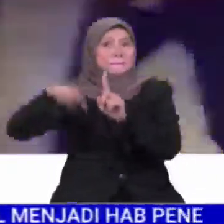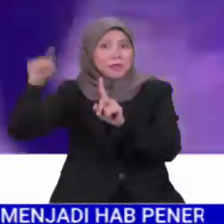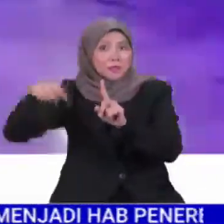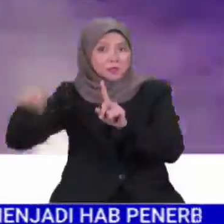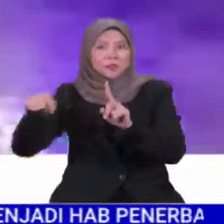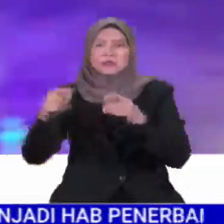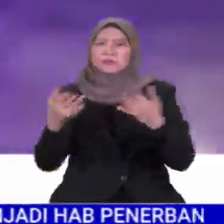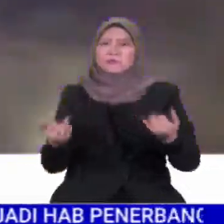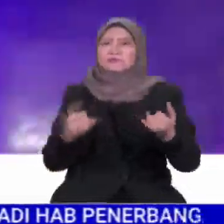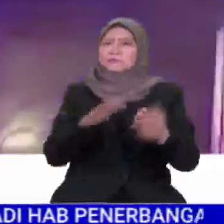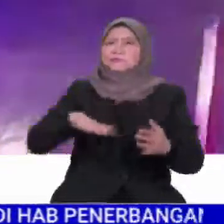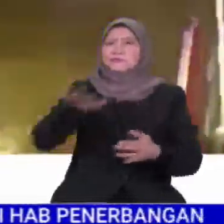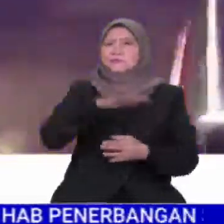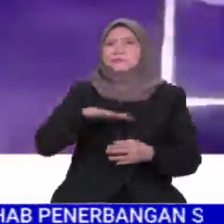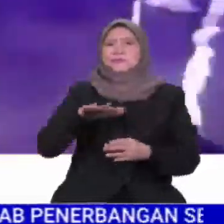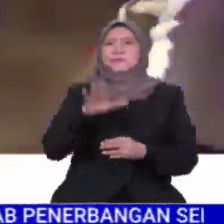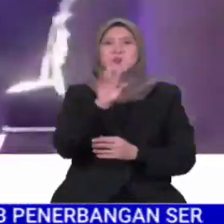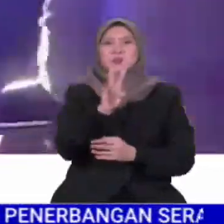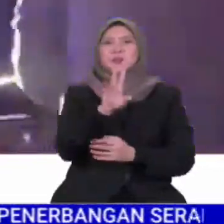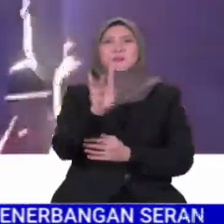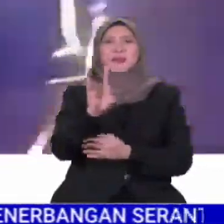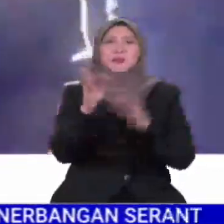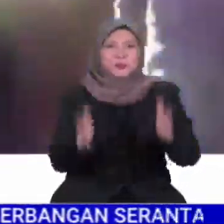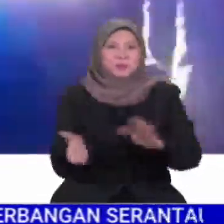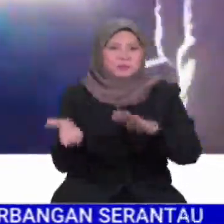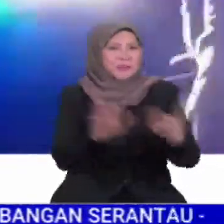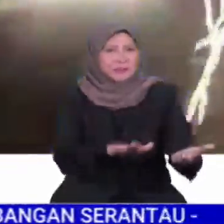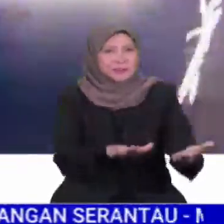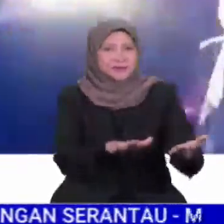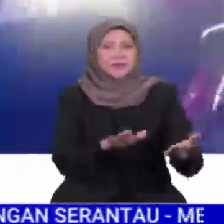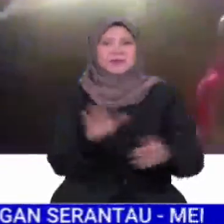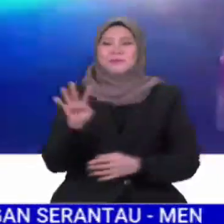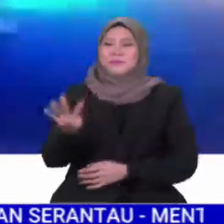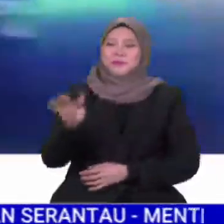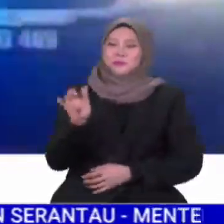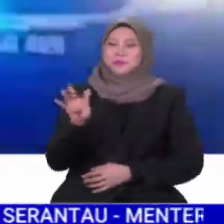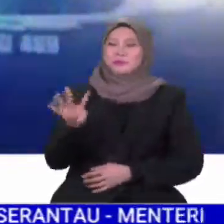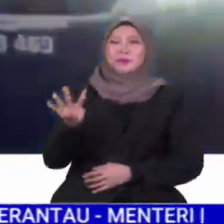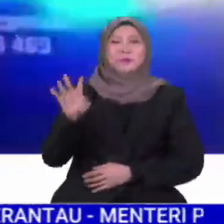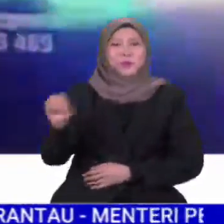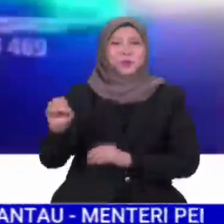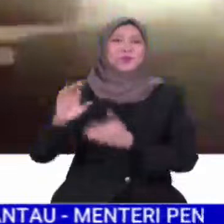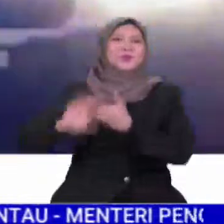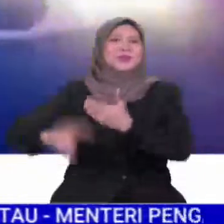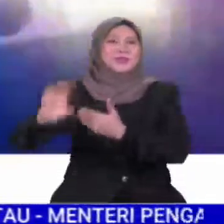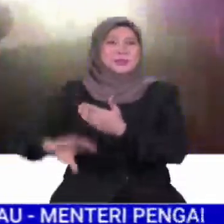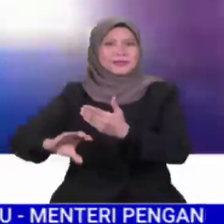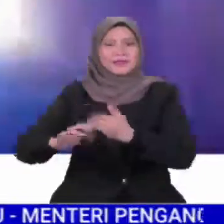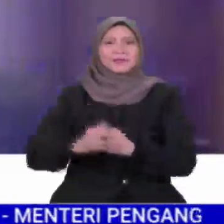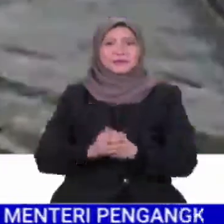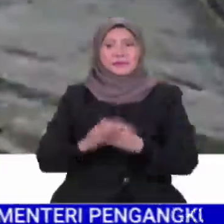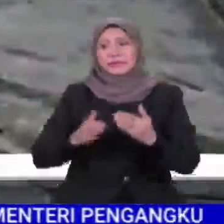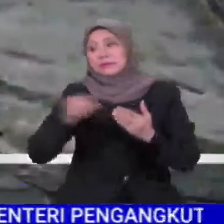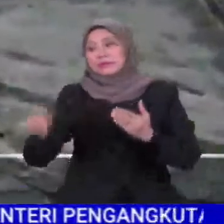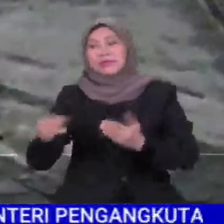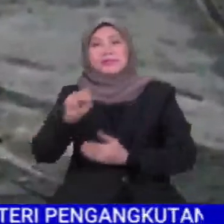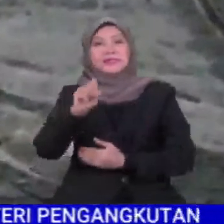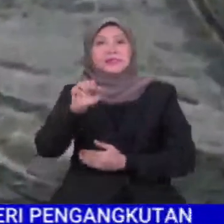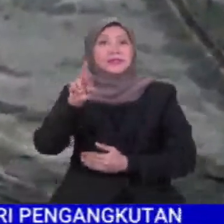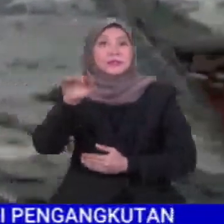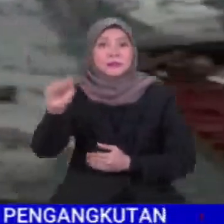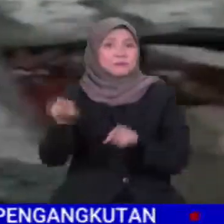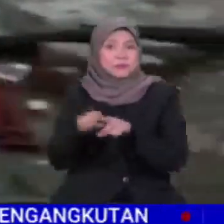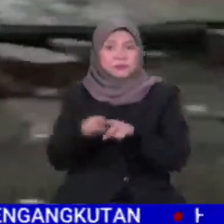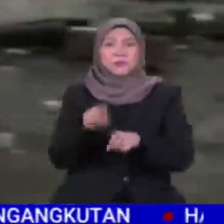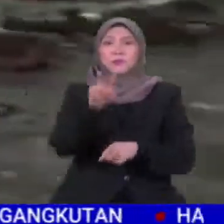Ia mengakibatkan sekurang-kurangnya 78 terbunuh, manakala 440 lagi cedera. Negara jiran Syria turut terjejas